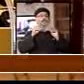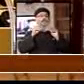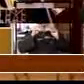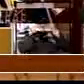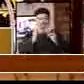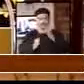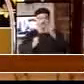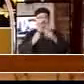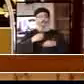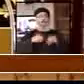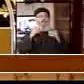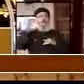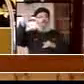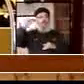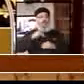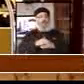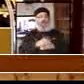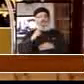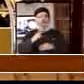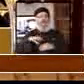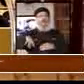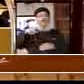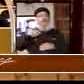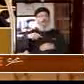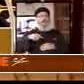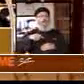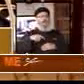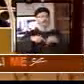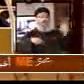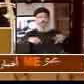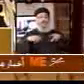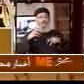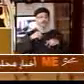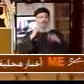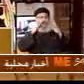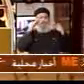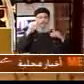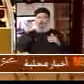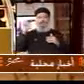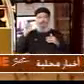ايديه، وهو راجع لقى لصوص بيسرقوا القلاية بتاعته اللي ما فيهاش حاجة اصلا،